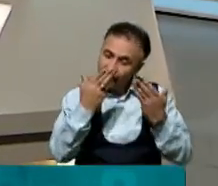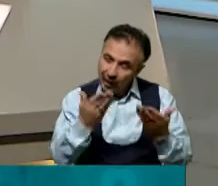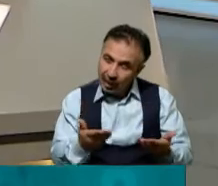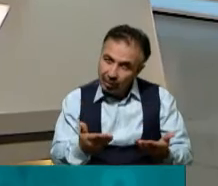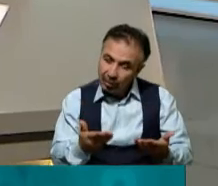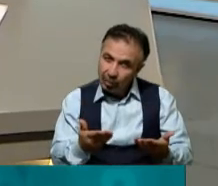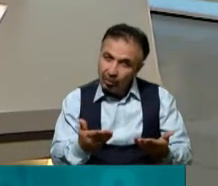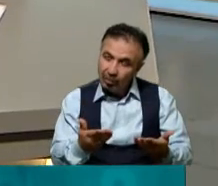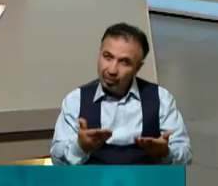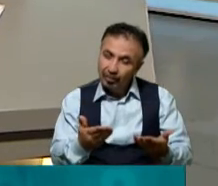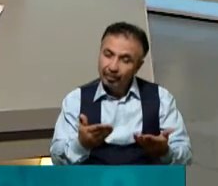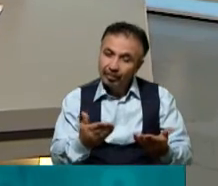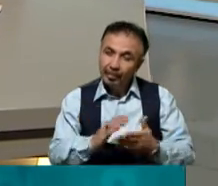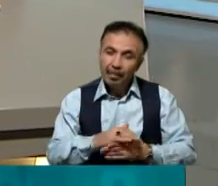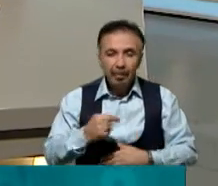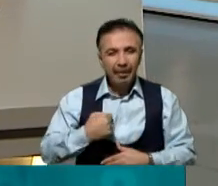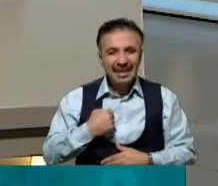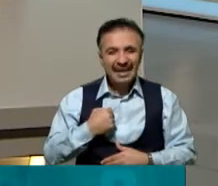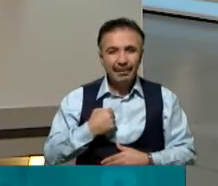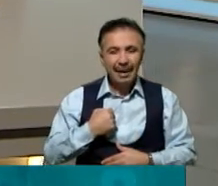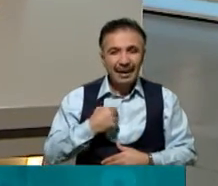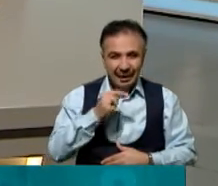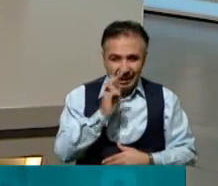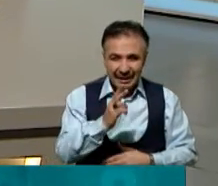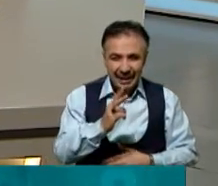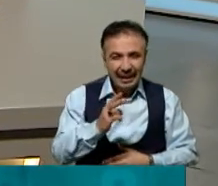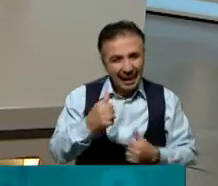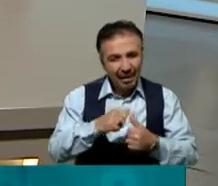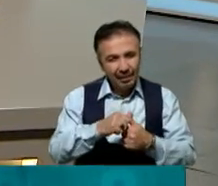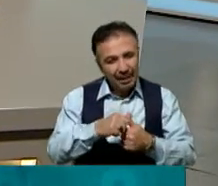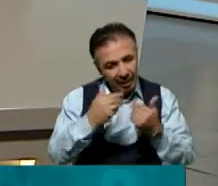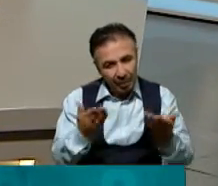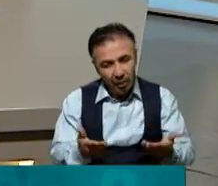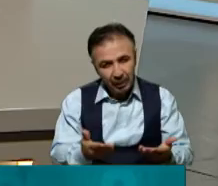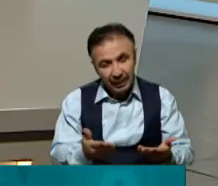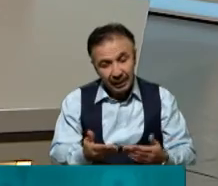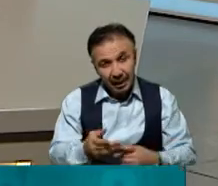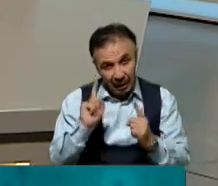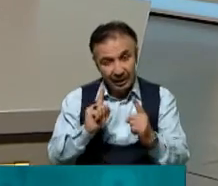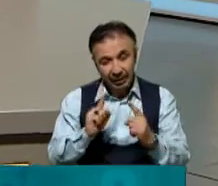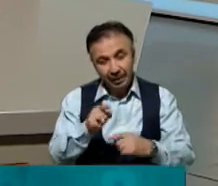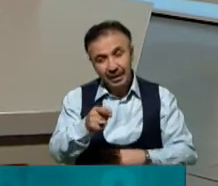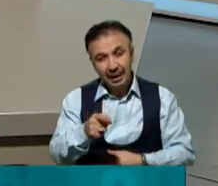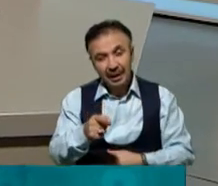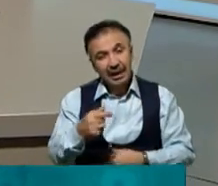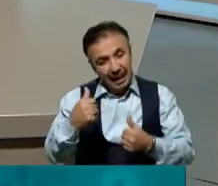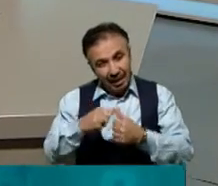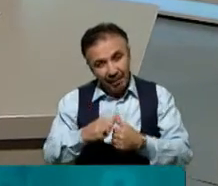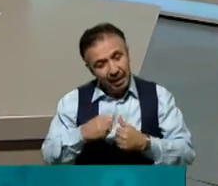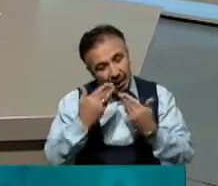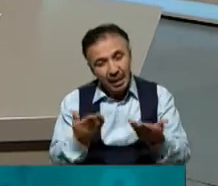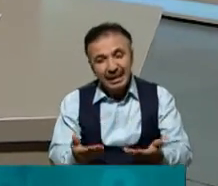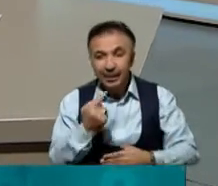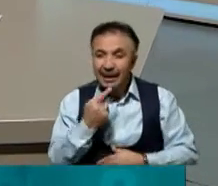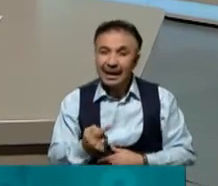Ben seninle evlenmeyi kabul ettim. Karşı taraf da ben de sana varmayı kabul ettim demeleriyle olur. Sizler de